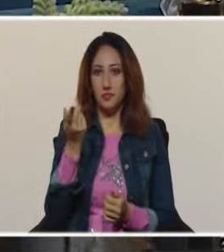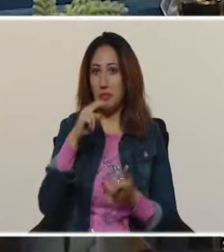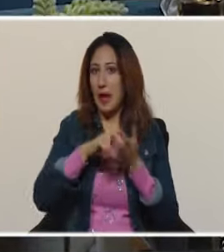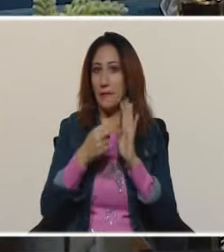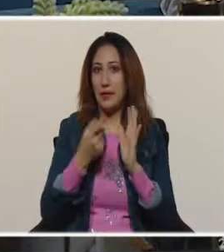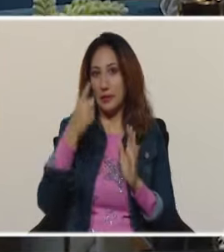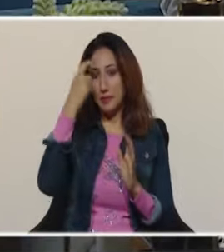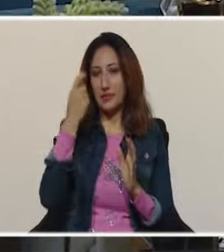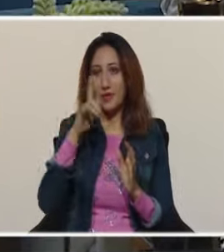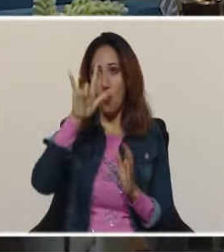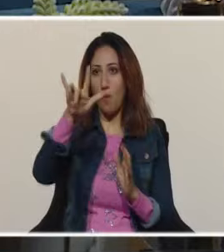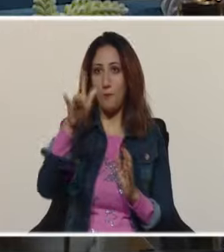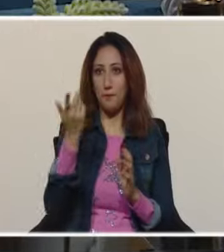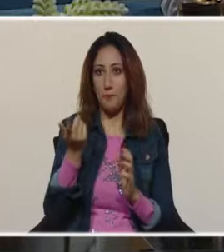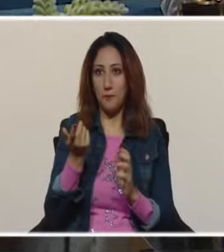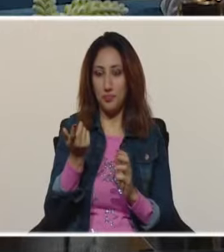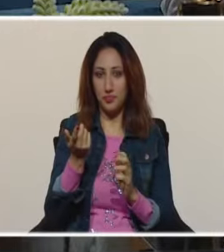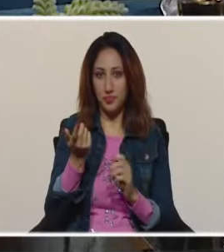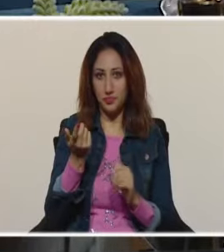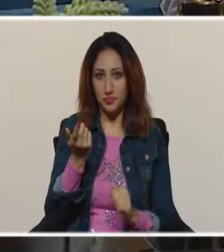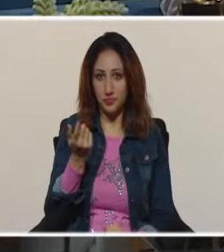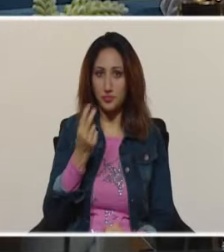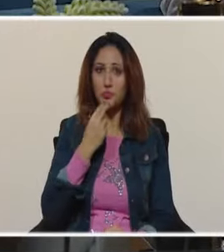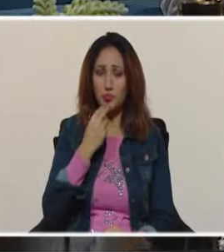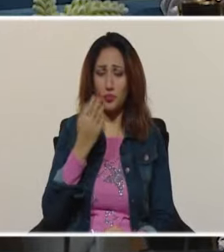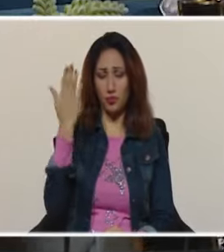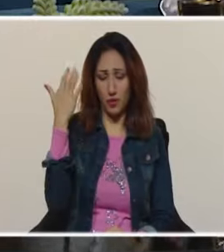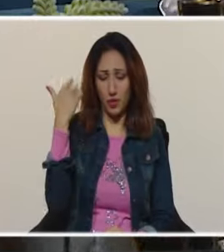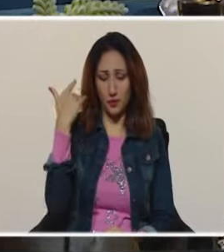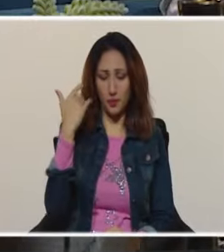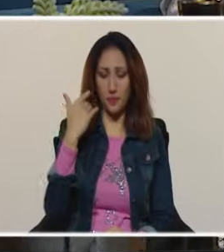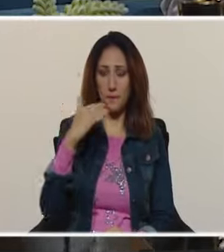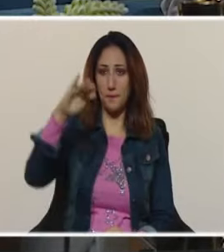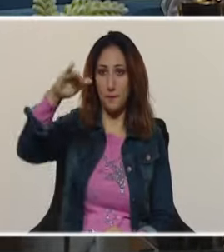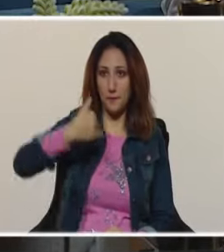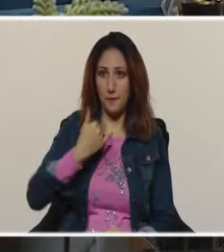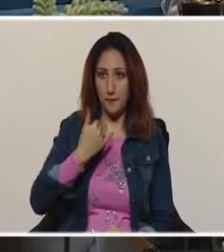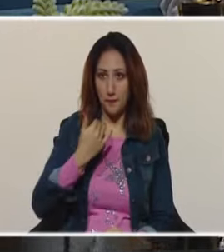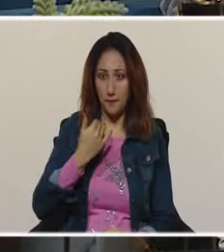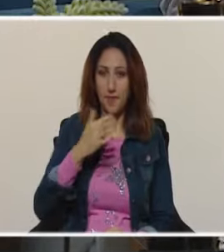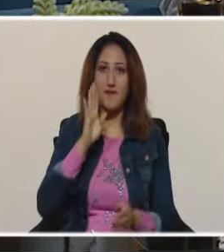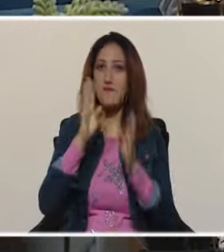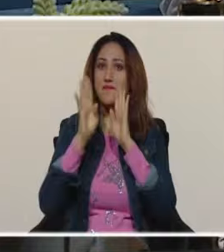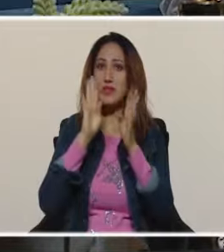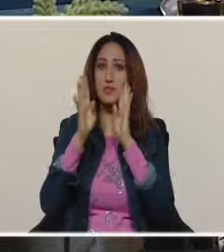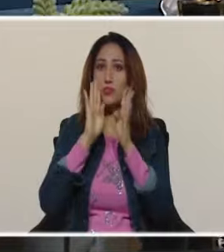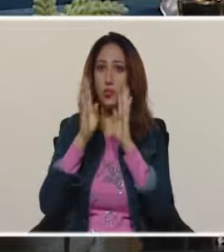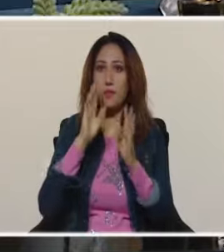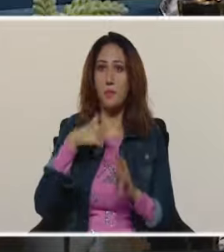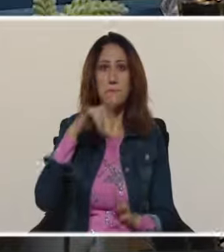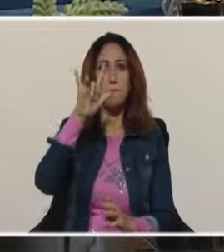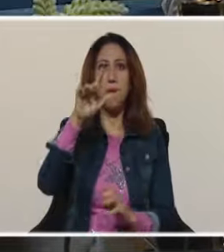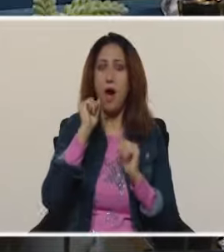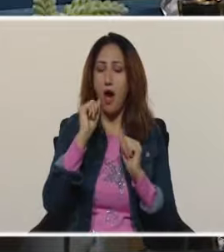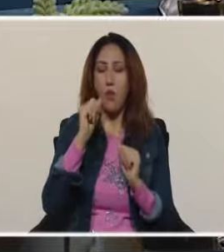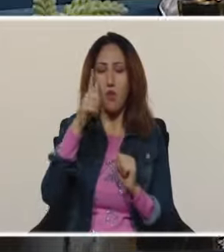بقى؟ لا هي كانت موقف واحد، يعني كان واحد داخل لي على الفيسبوك فبيقول لي انا معجب بيكي جدا